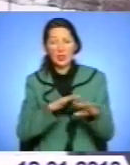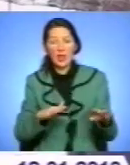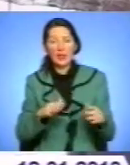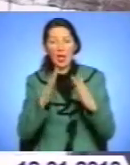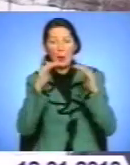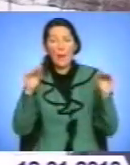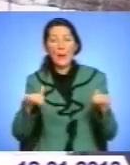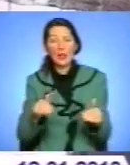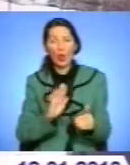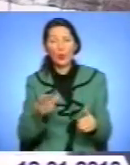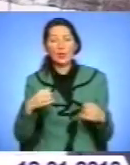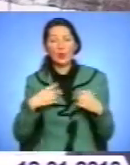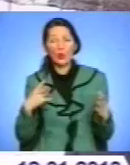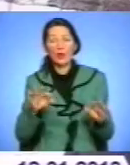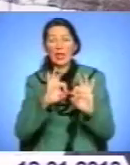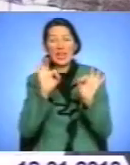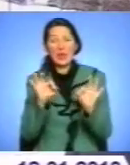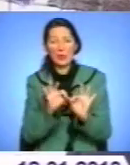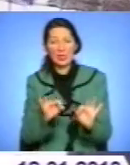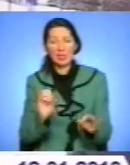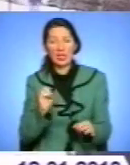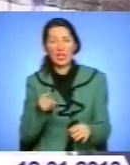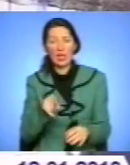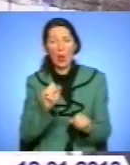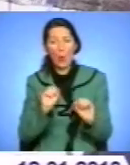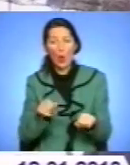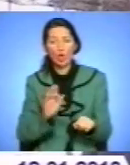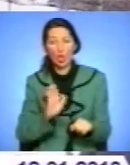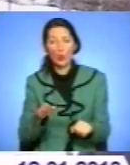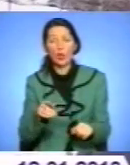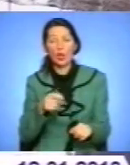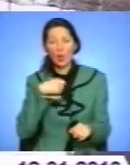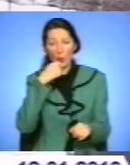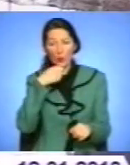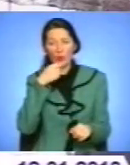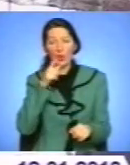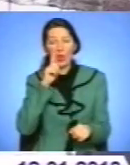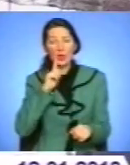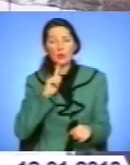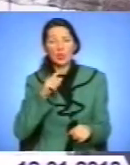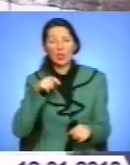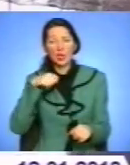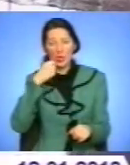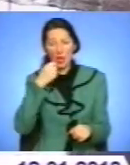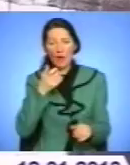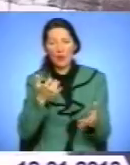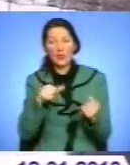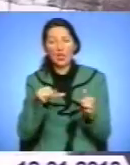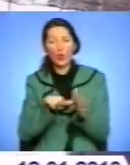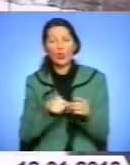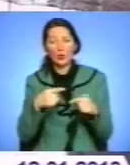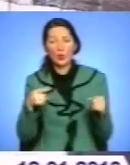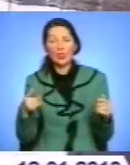буде святкування і мистецьке, і там можна буде спробувати і смачних страв, і взяти участь у